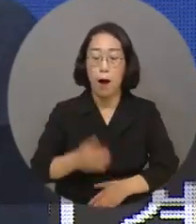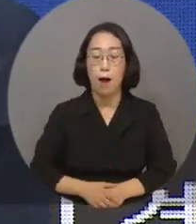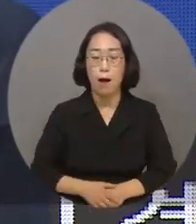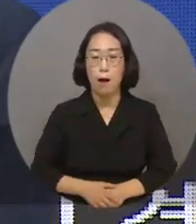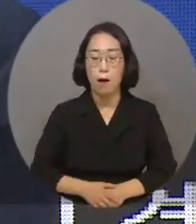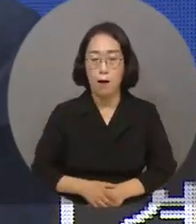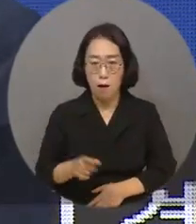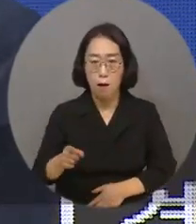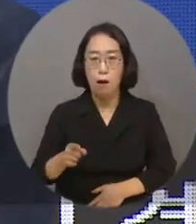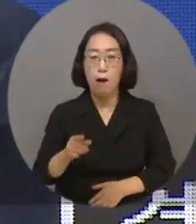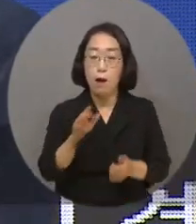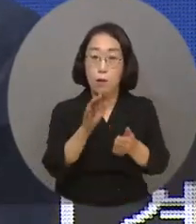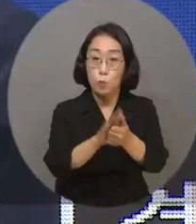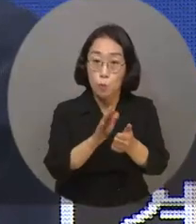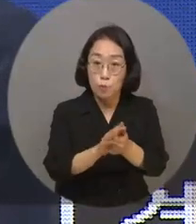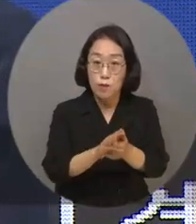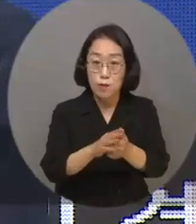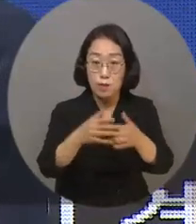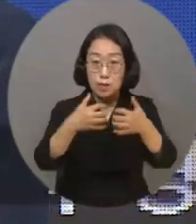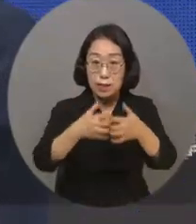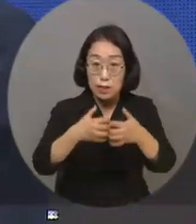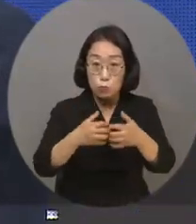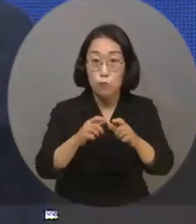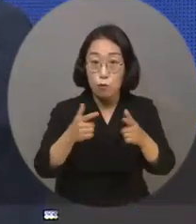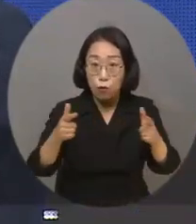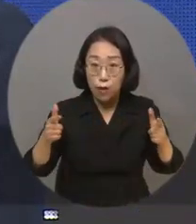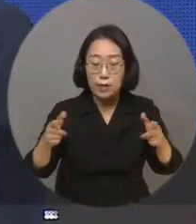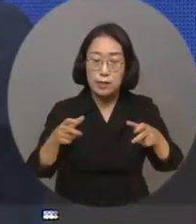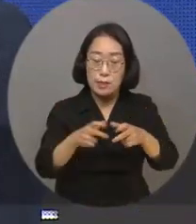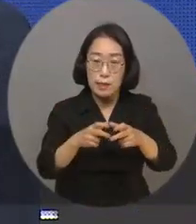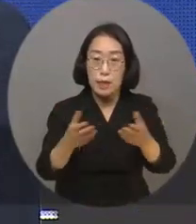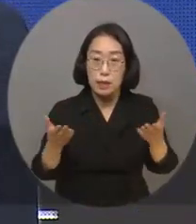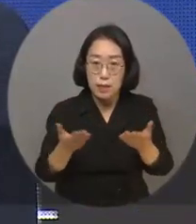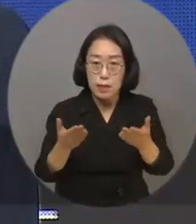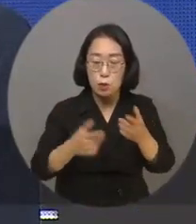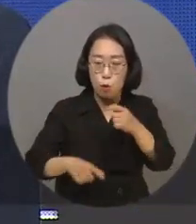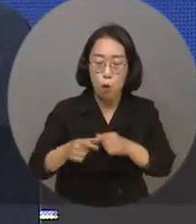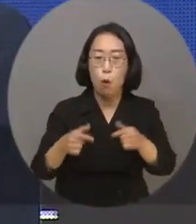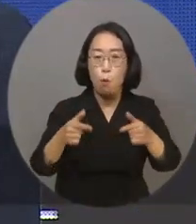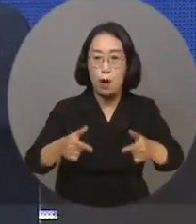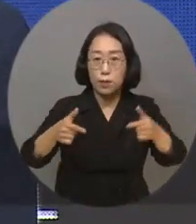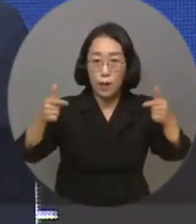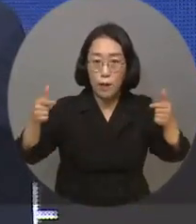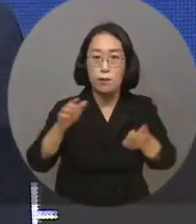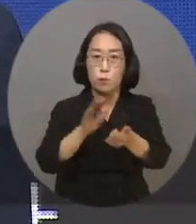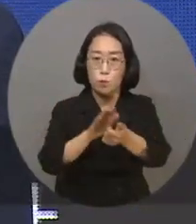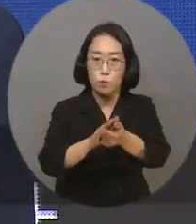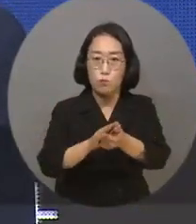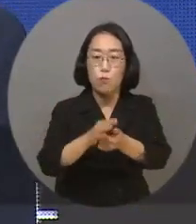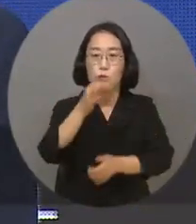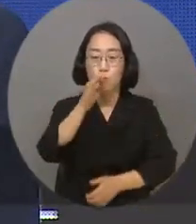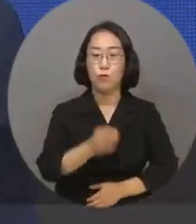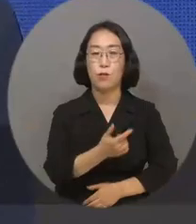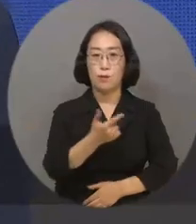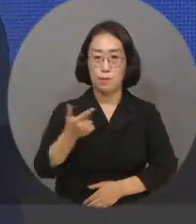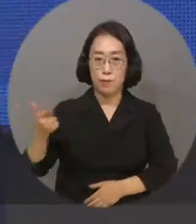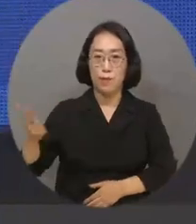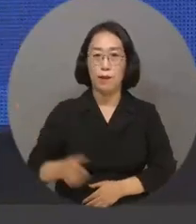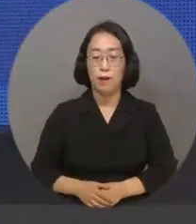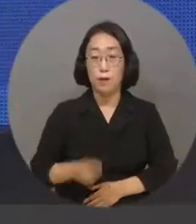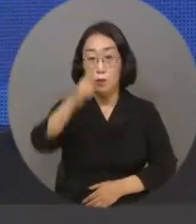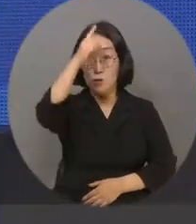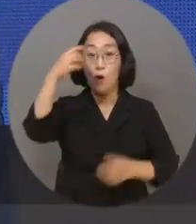이렇듯 보조공학기기는 장애인의 직업 영역을 다양한 분야로 확대하는 데 큰 기여를 하고 있습니다.